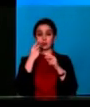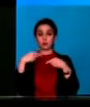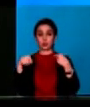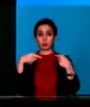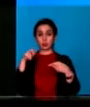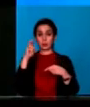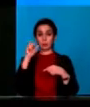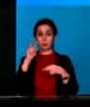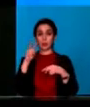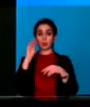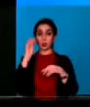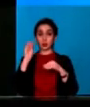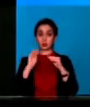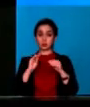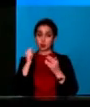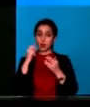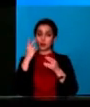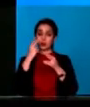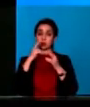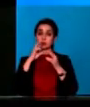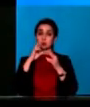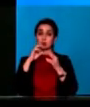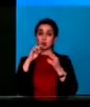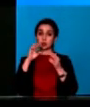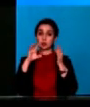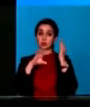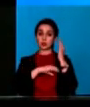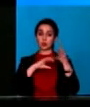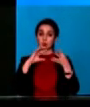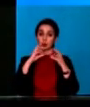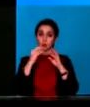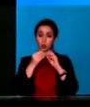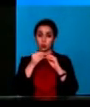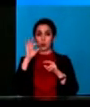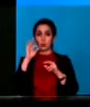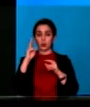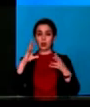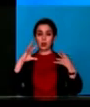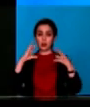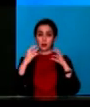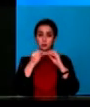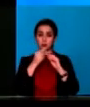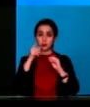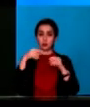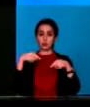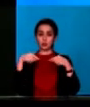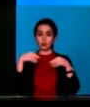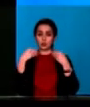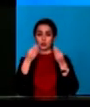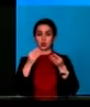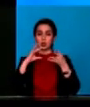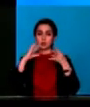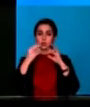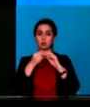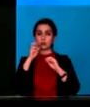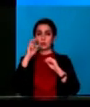ball qo'yishimiz kerak, ya'ni baholashimiz kerak. Natija so'ngida OK tugmasi bosilganda har bir futbolchiga berilgan jami